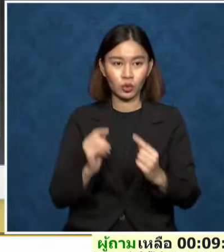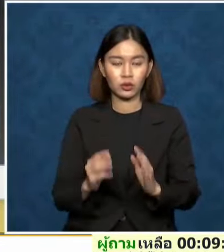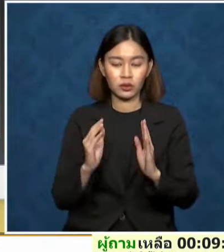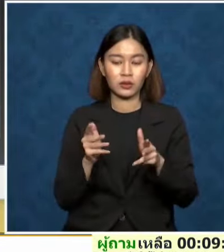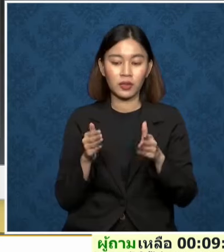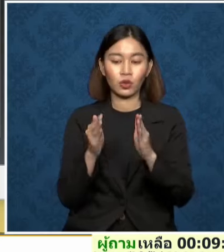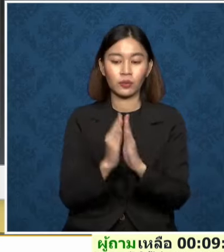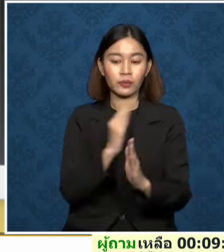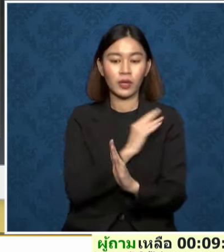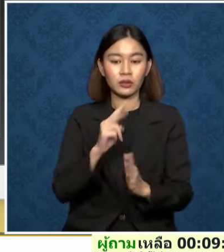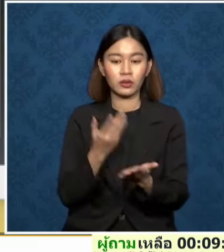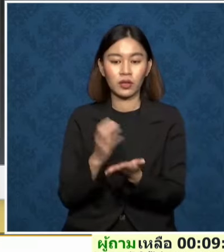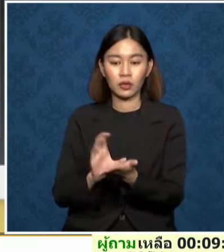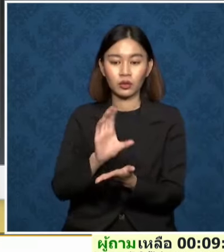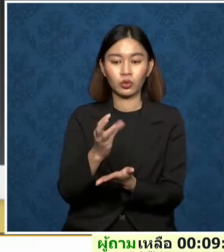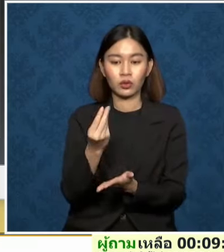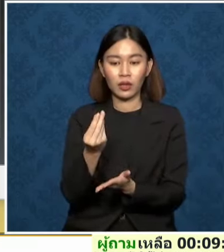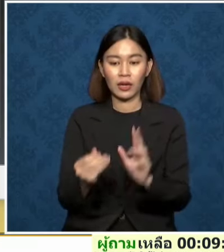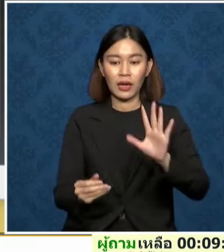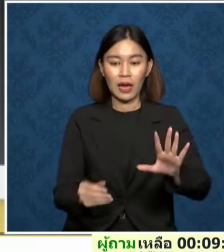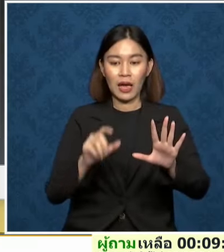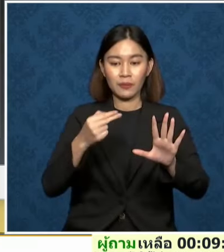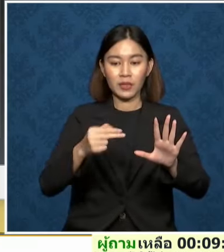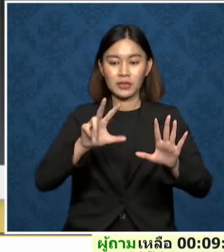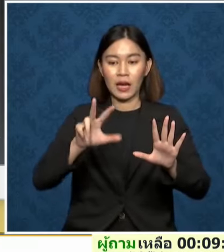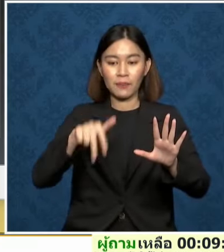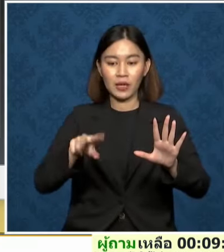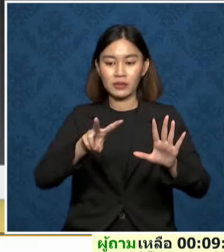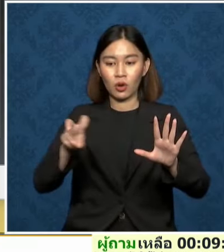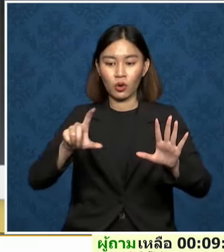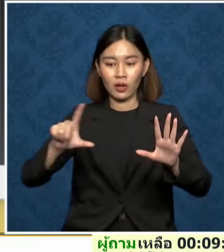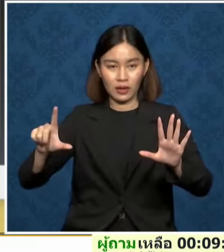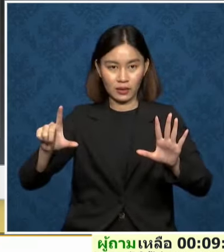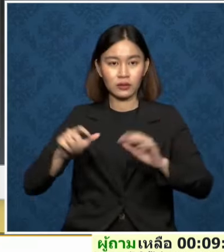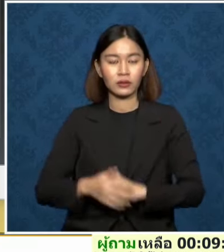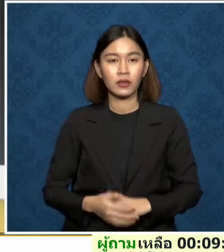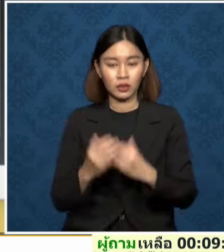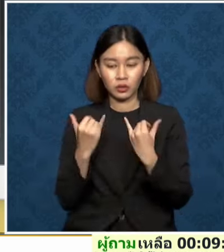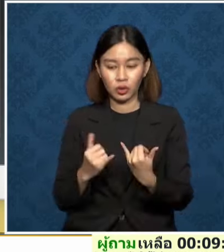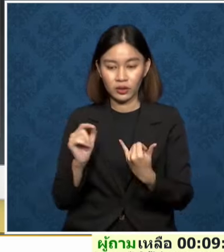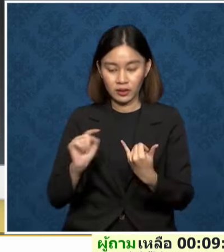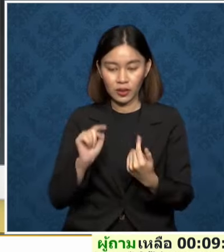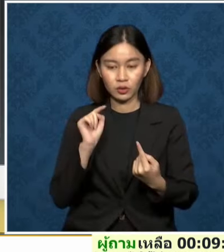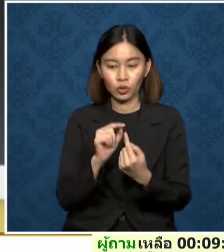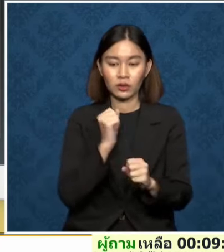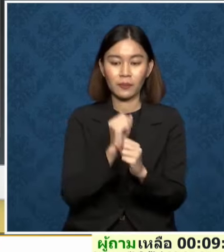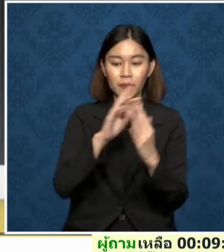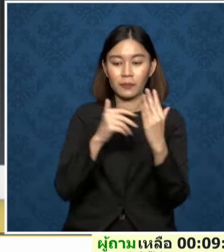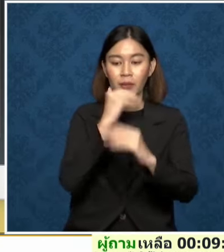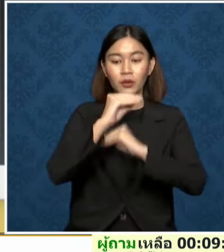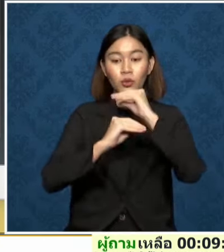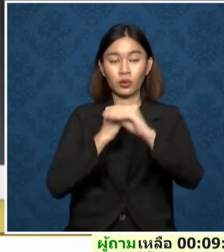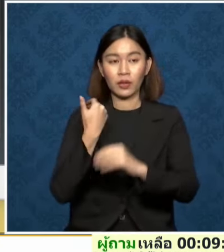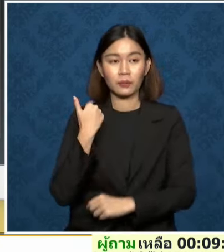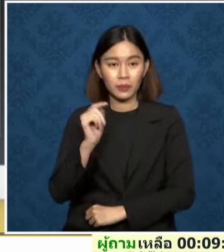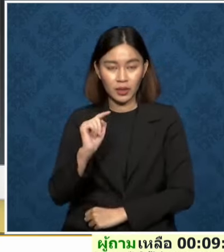2 วงเงินโรงทุน 53,200 ลานบาทขณะนี้อยู่ในระหวางการทำแผงโครงการท